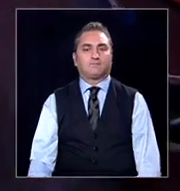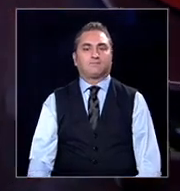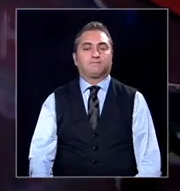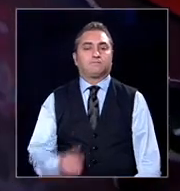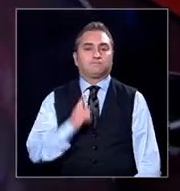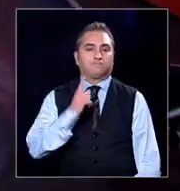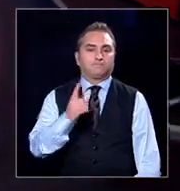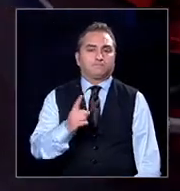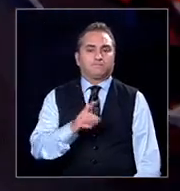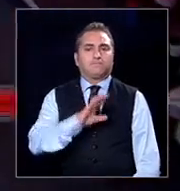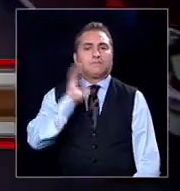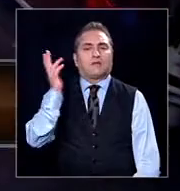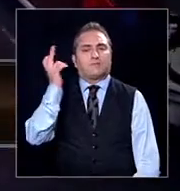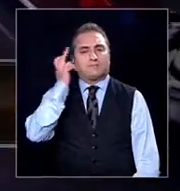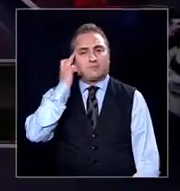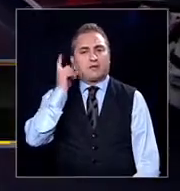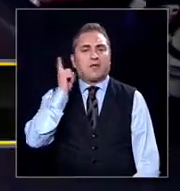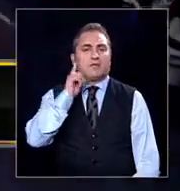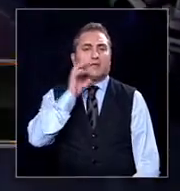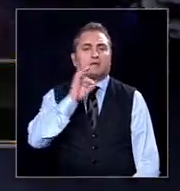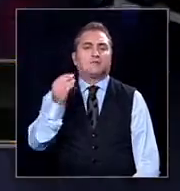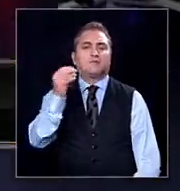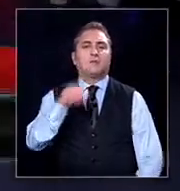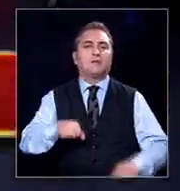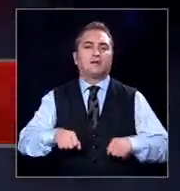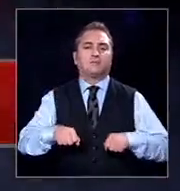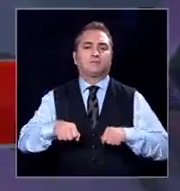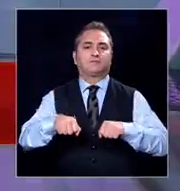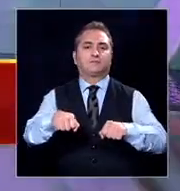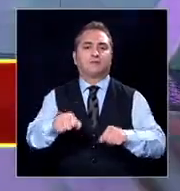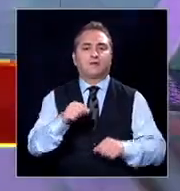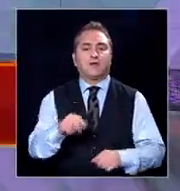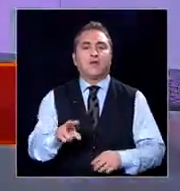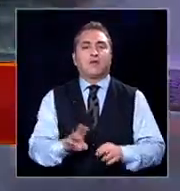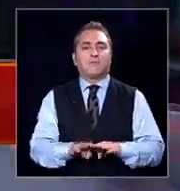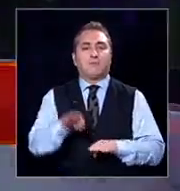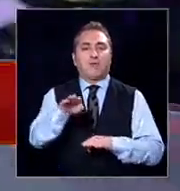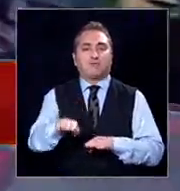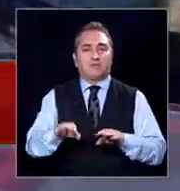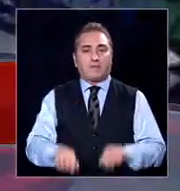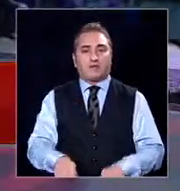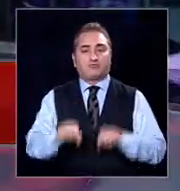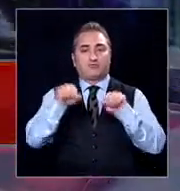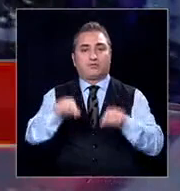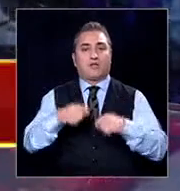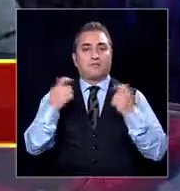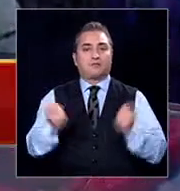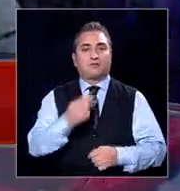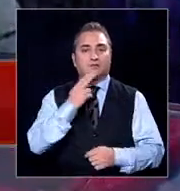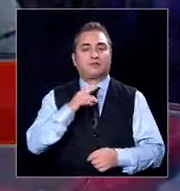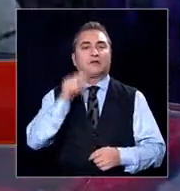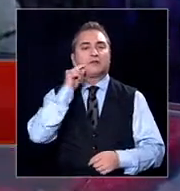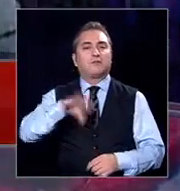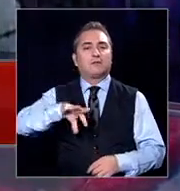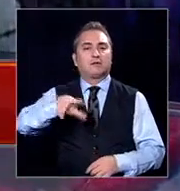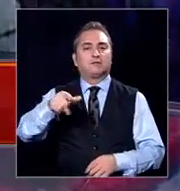Bakın, her şeyden habersiz bebeğinin pusetini iten ve basamağı onu çıkarmaya çalışan bir kadın. Yan kesicinin bir tanesi geliyor